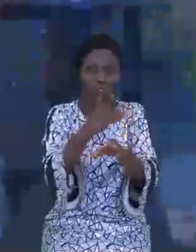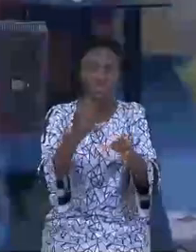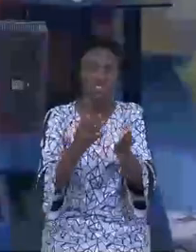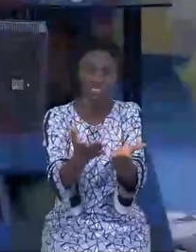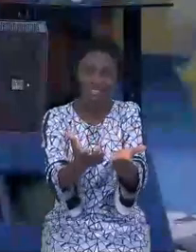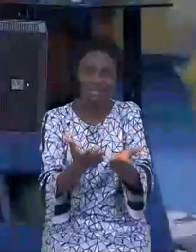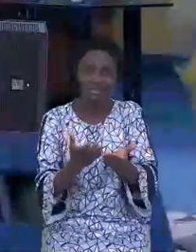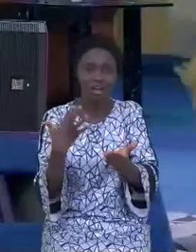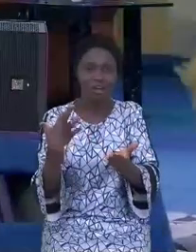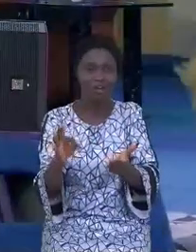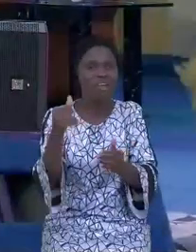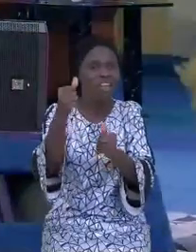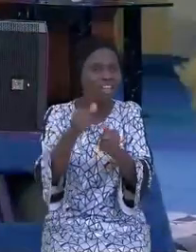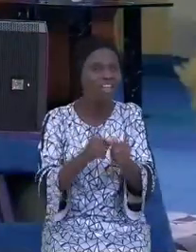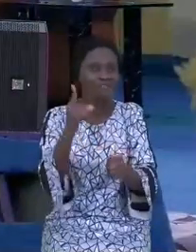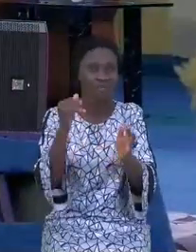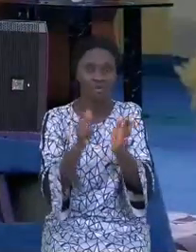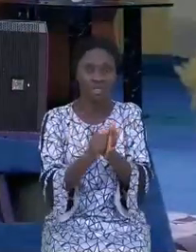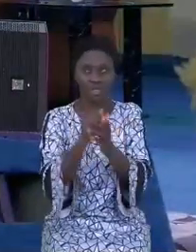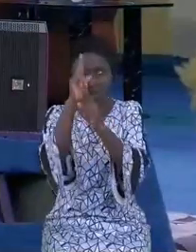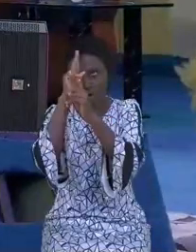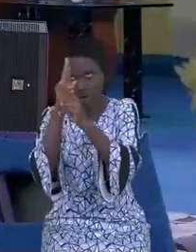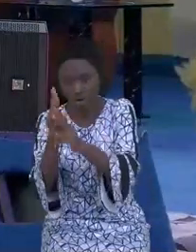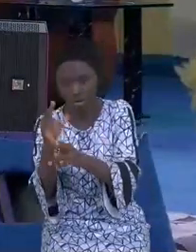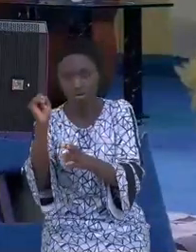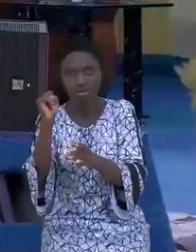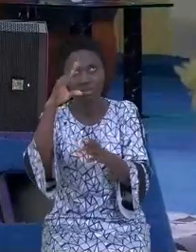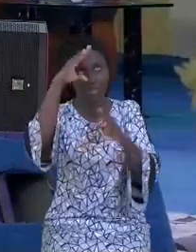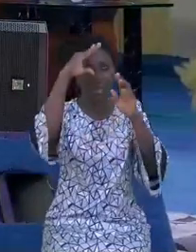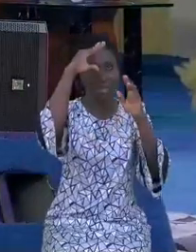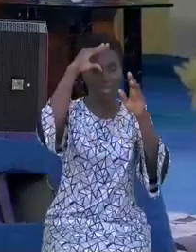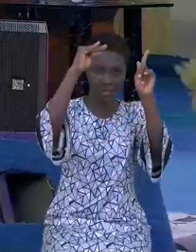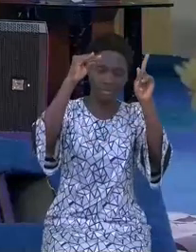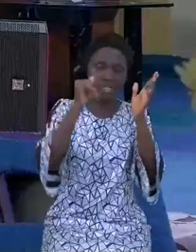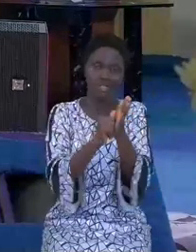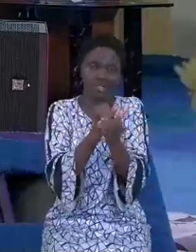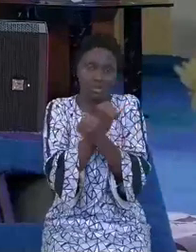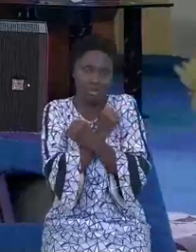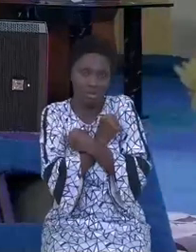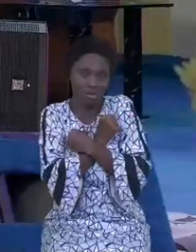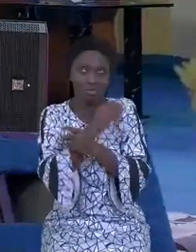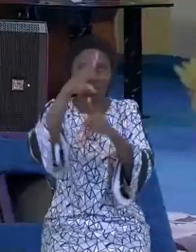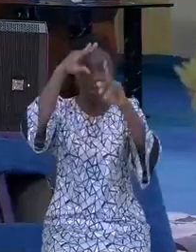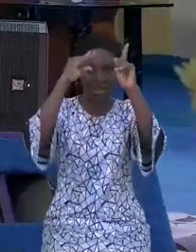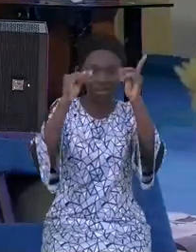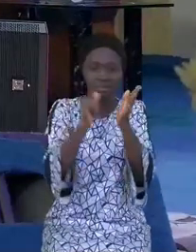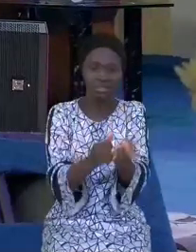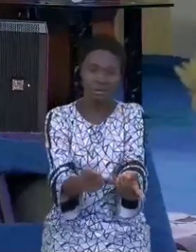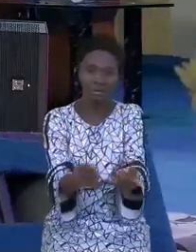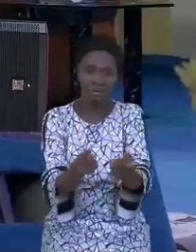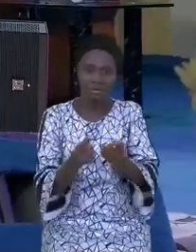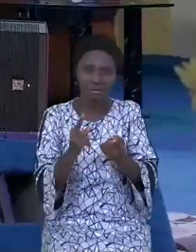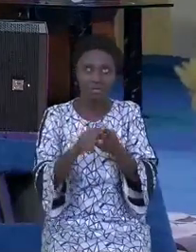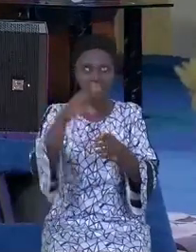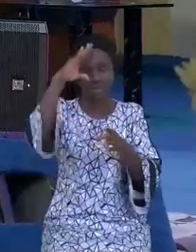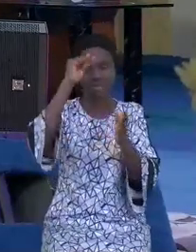désirs de ceux-là. Il accomplit les désirs de ceux qui le craignent, qui l'aiment, qui viennent à lui